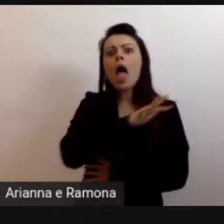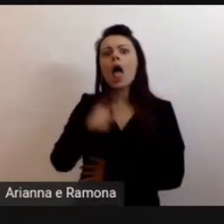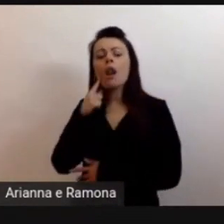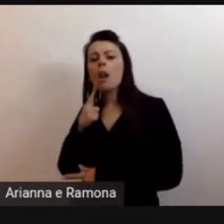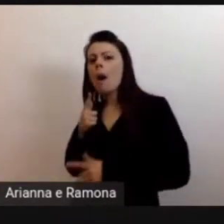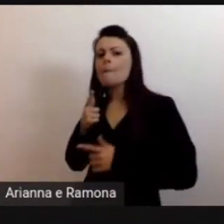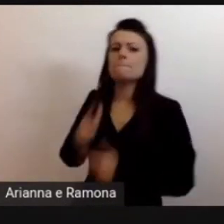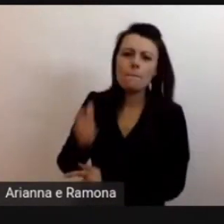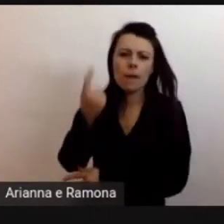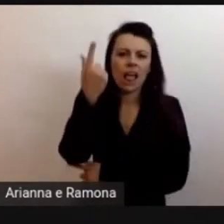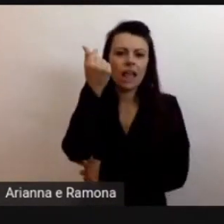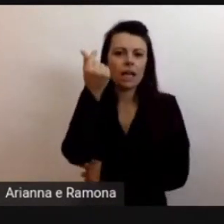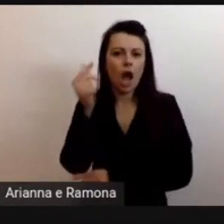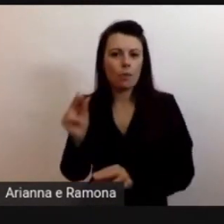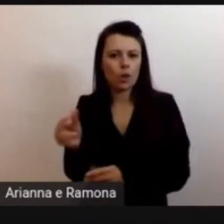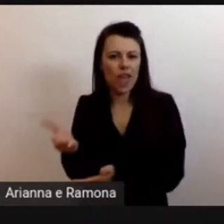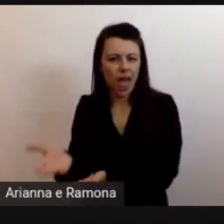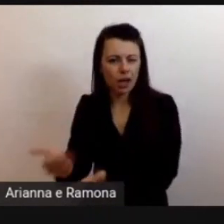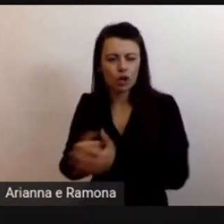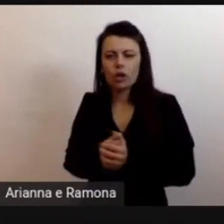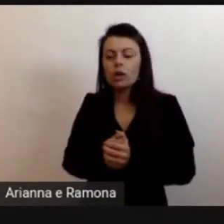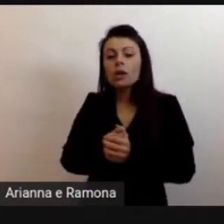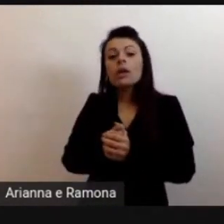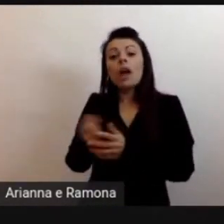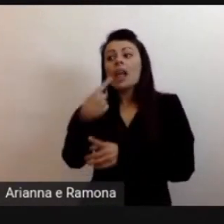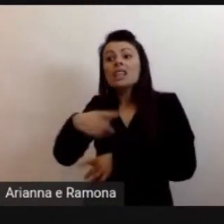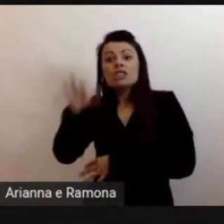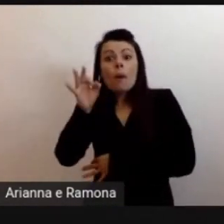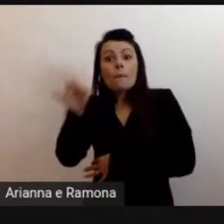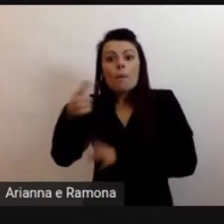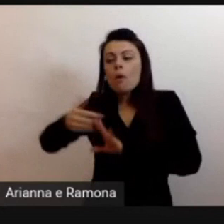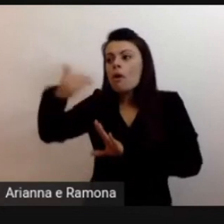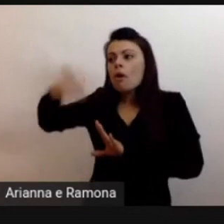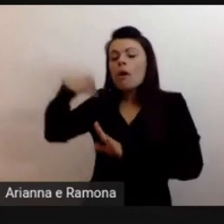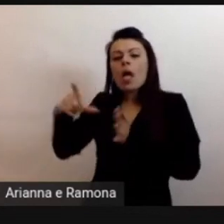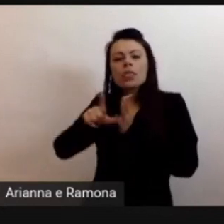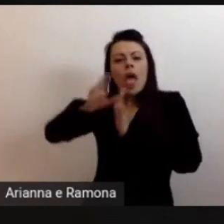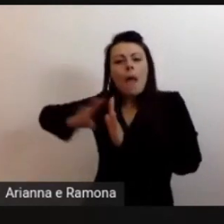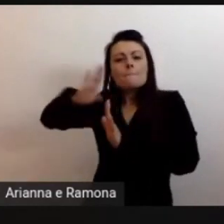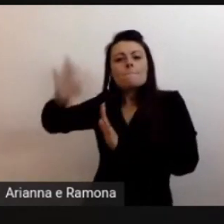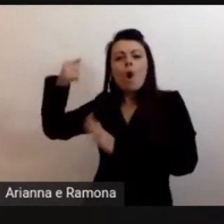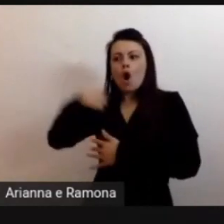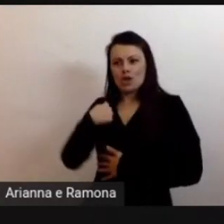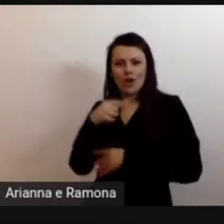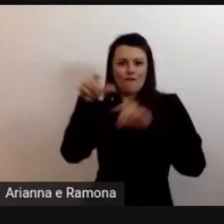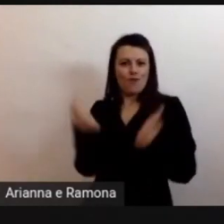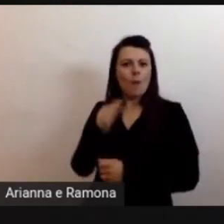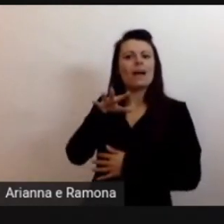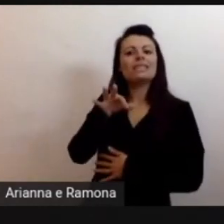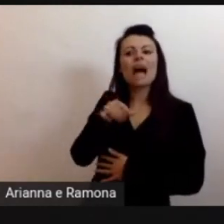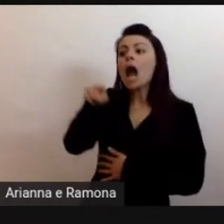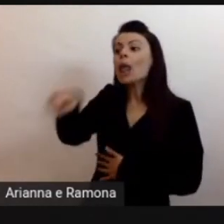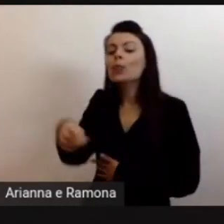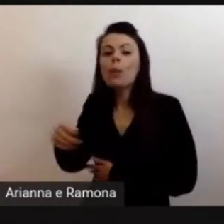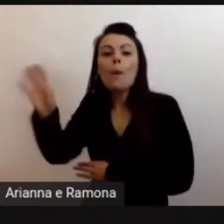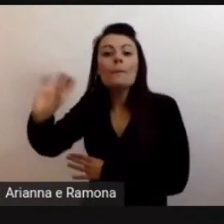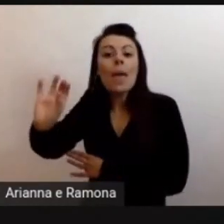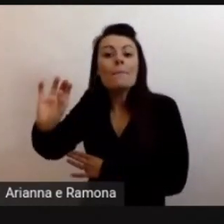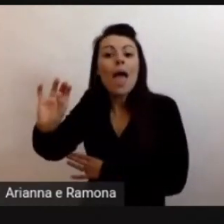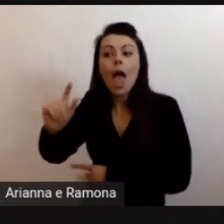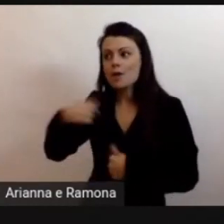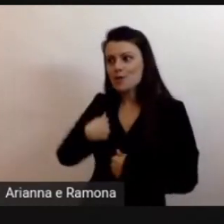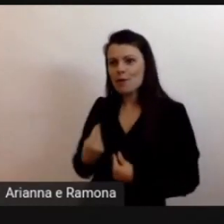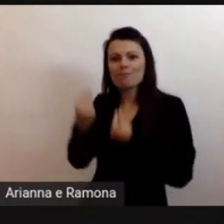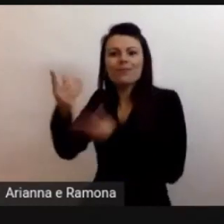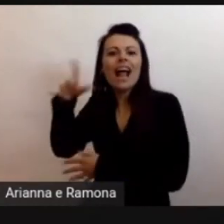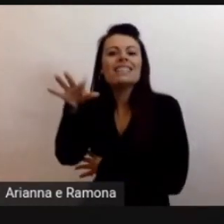moderno come valerio che per cui sedevano sale e tu bebè io li diamo un pò liceale gruppo liberi ben